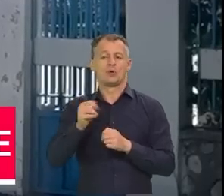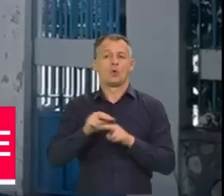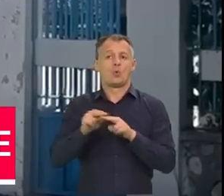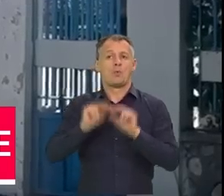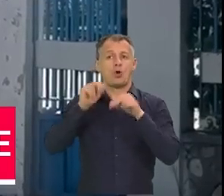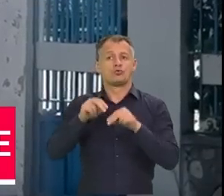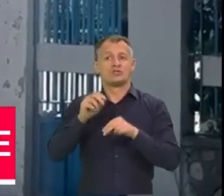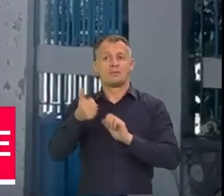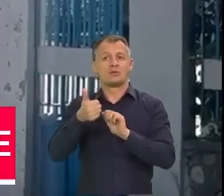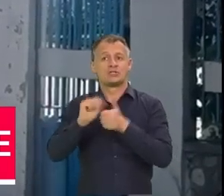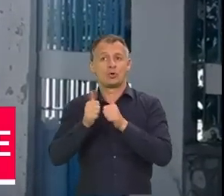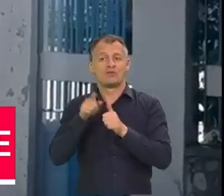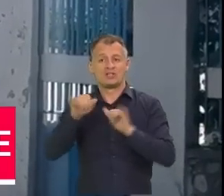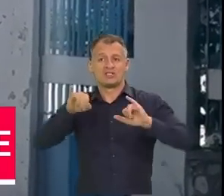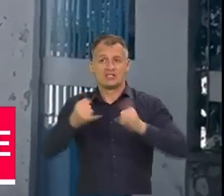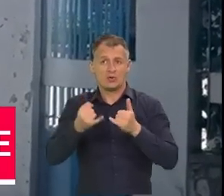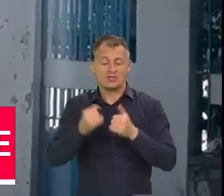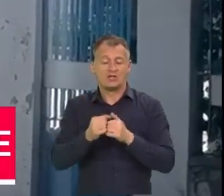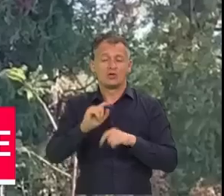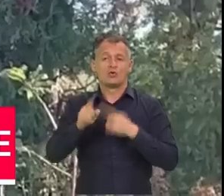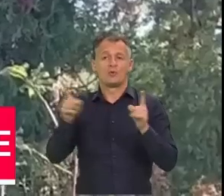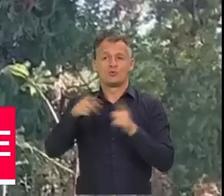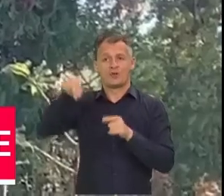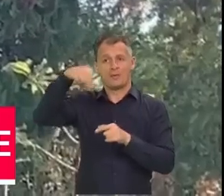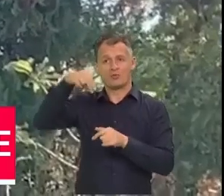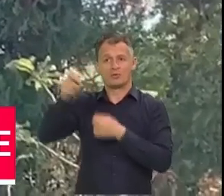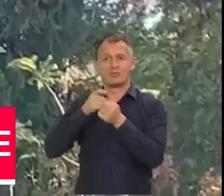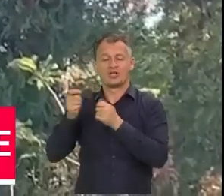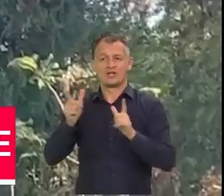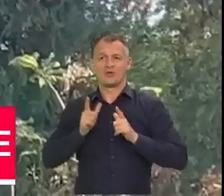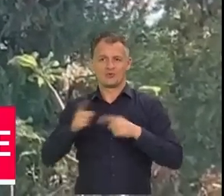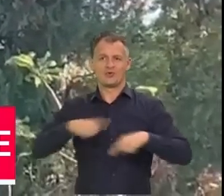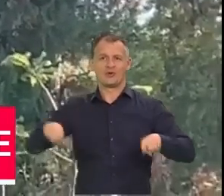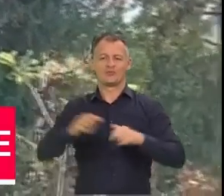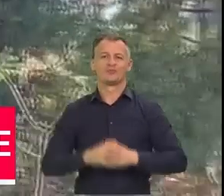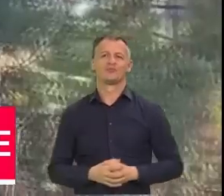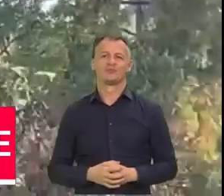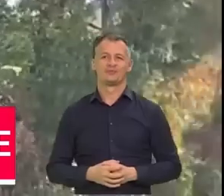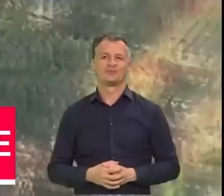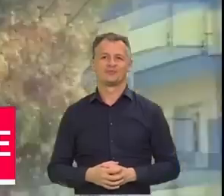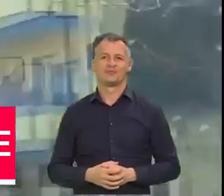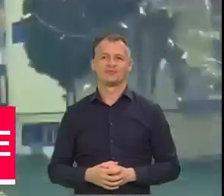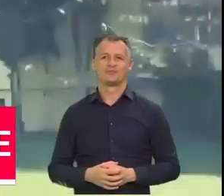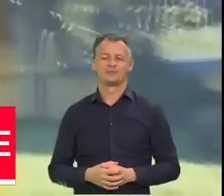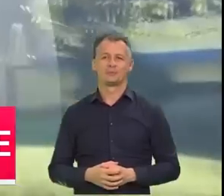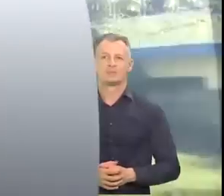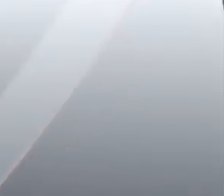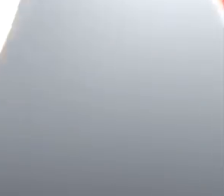Cum au ajuns sportivii în această situație? Vă spun după o scurtă pauză de publicitate. Rămâneți cu noi, vă aștept!